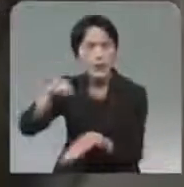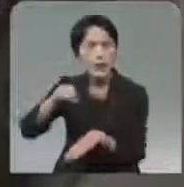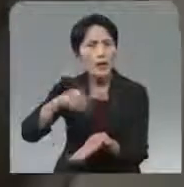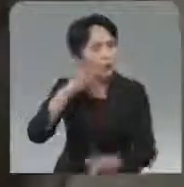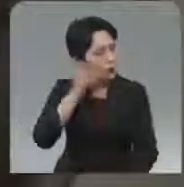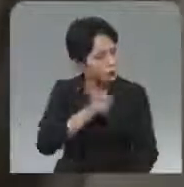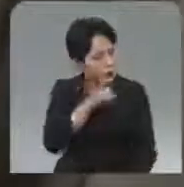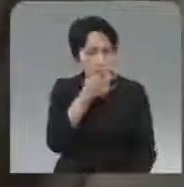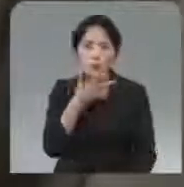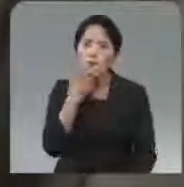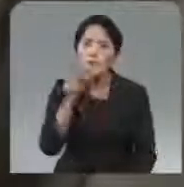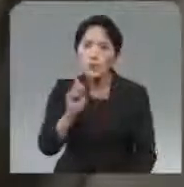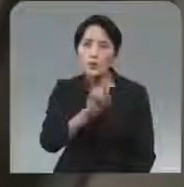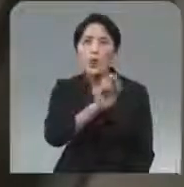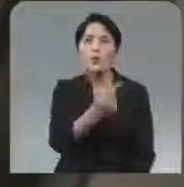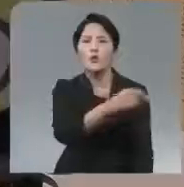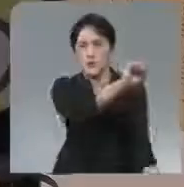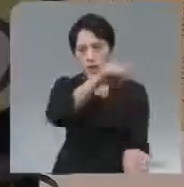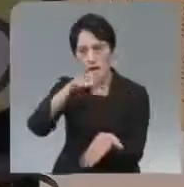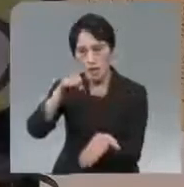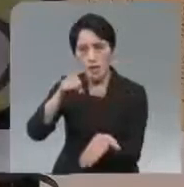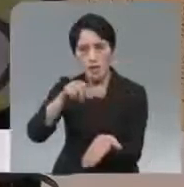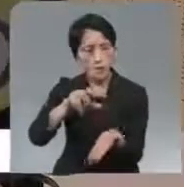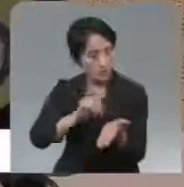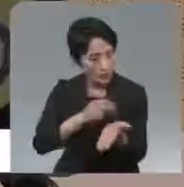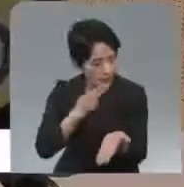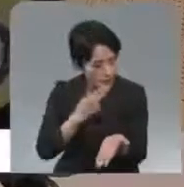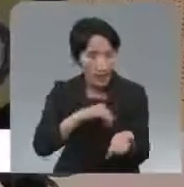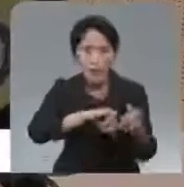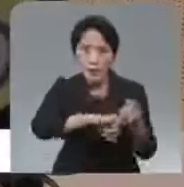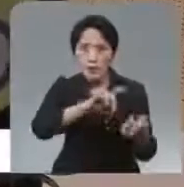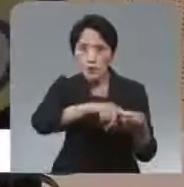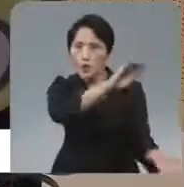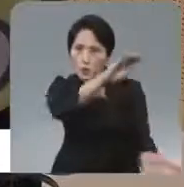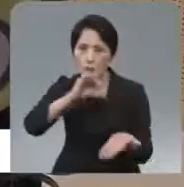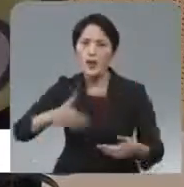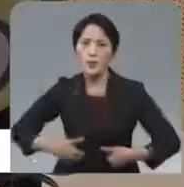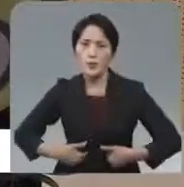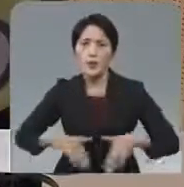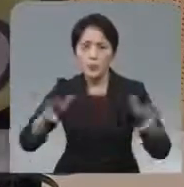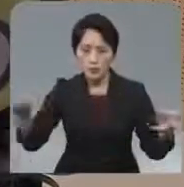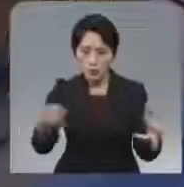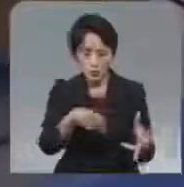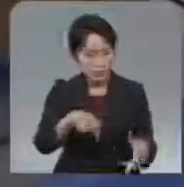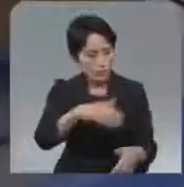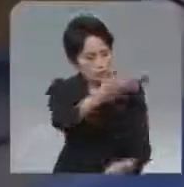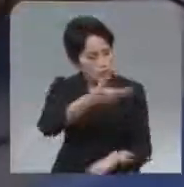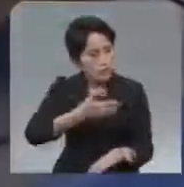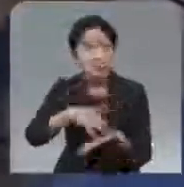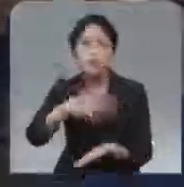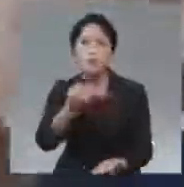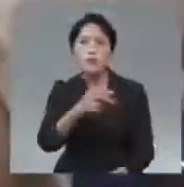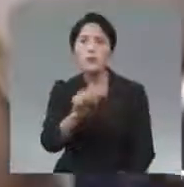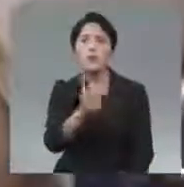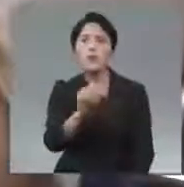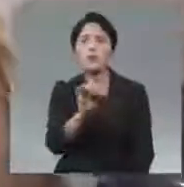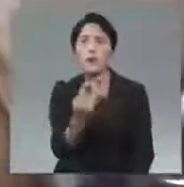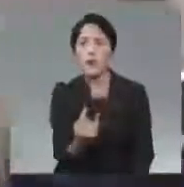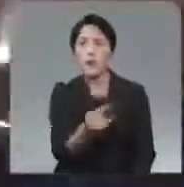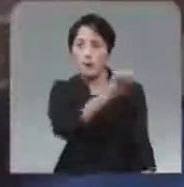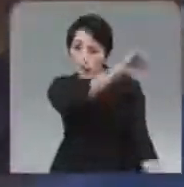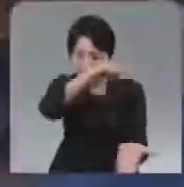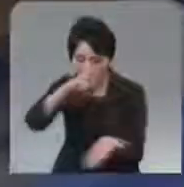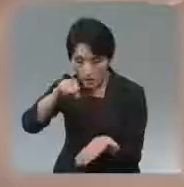une injection force est désormais d'assurer la livraison de ces robes de moderna qui ont connu des problèmes d'approvisionnement à plusieurs reprises